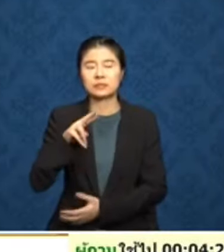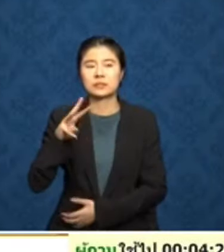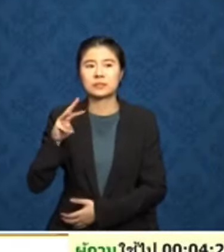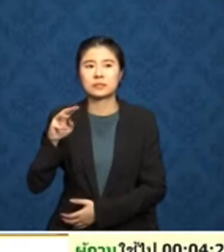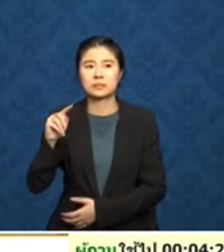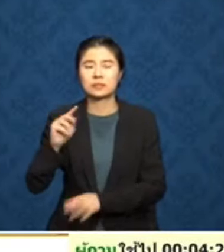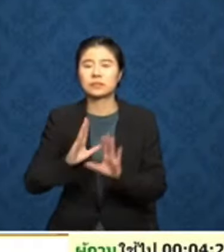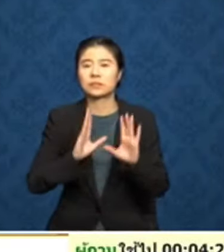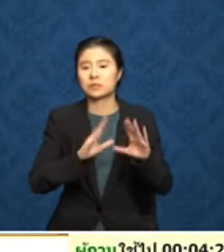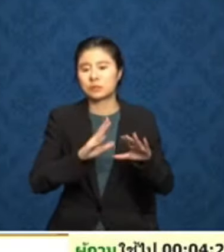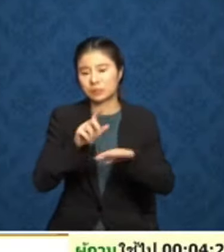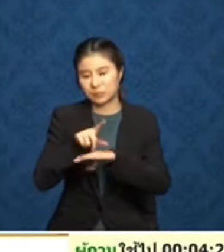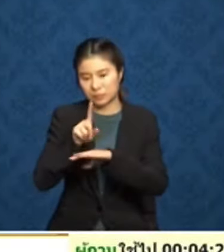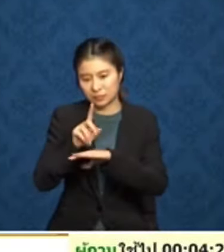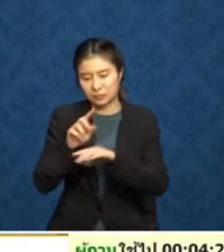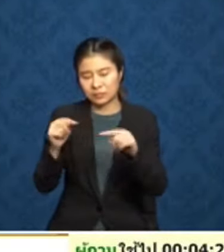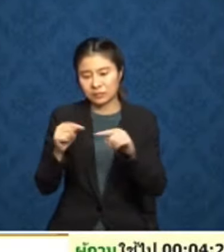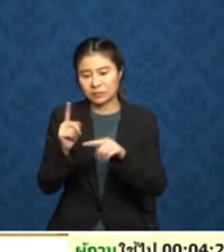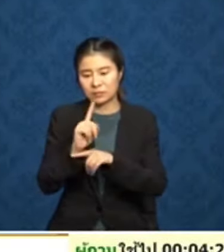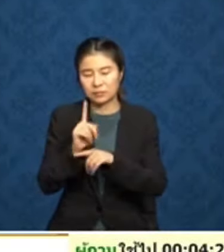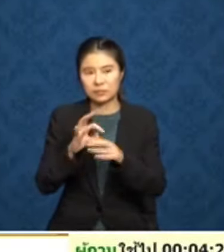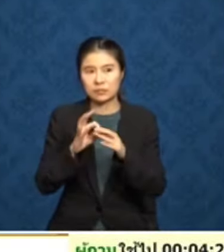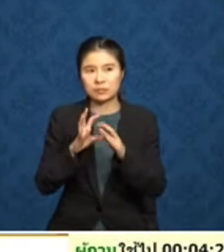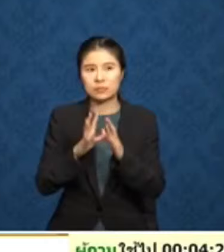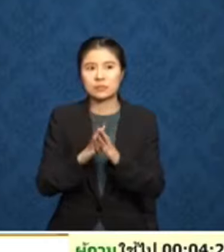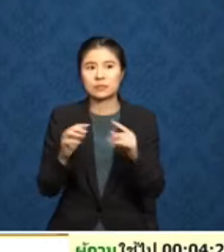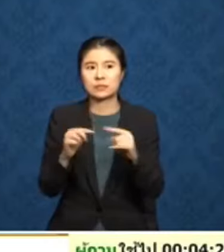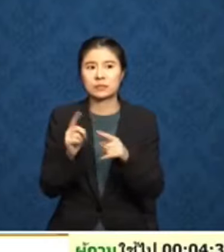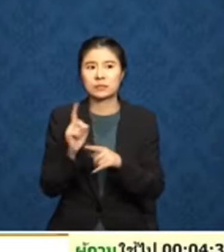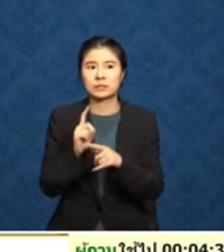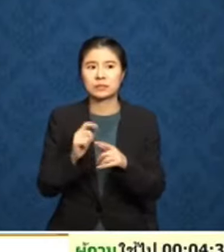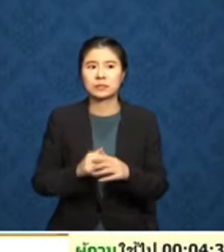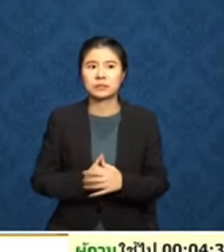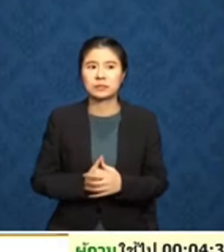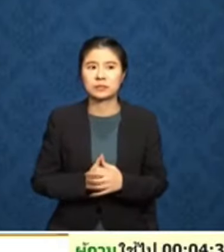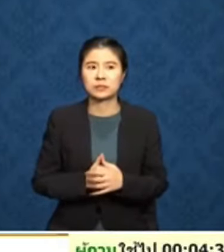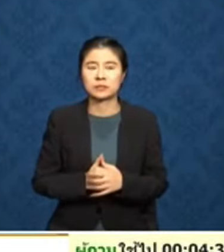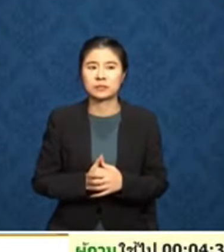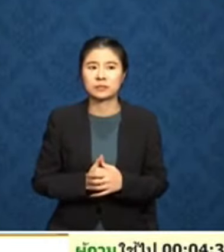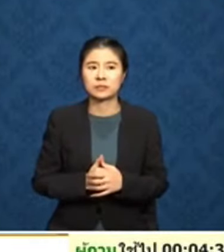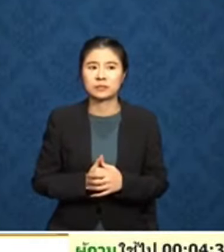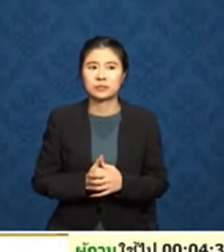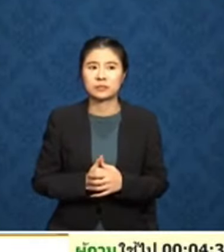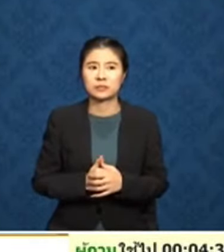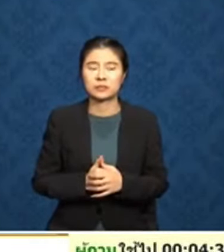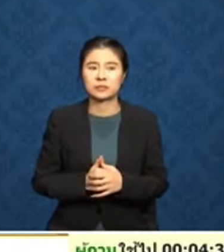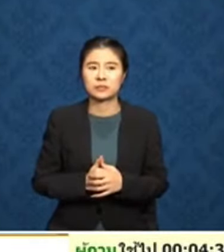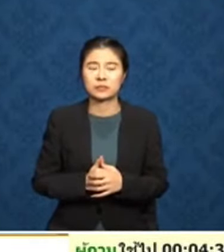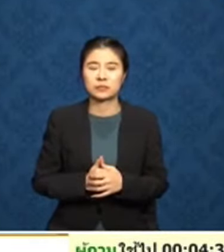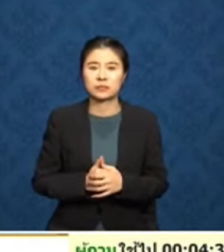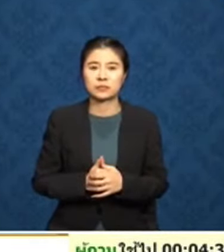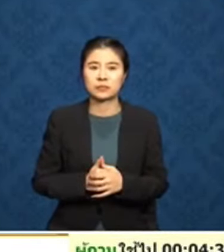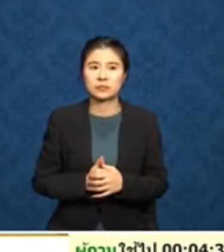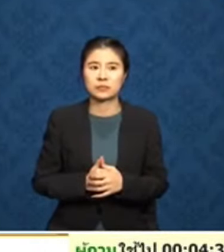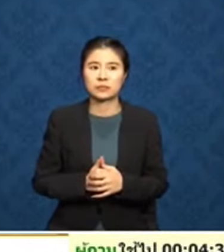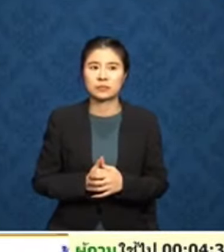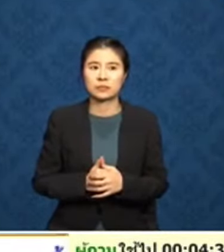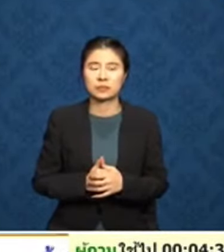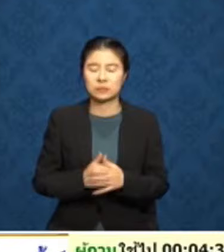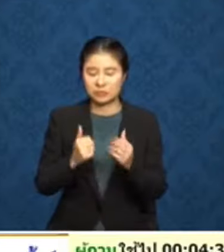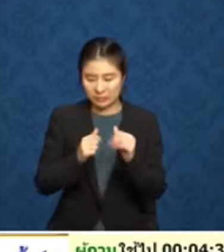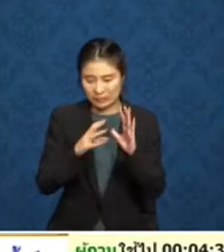ผ่านไปยังท่านประธานค่ะว่าสถานการณ์หน้างานมันคืออย่างนี้ท่านรัฐมนตรีคือดิฉันเข้าใจว่า400เขตนะ